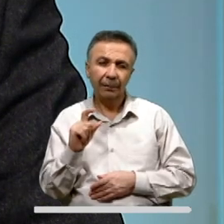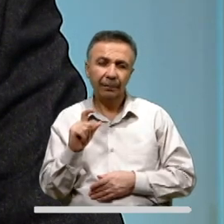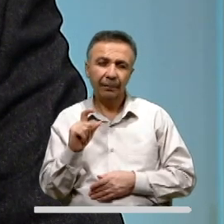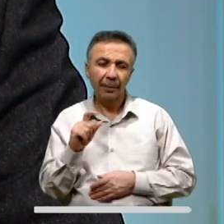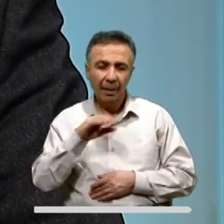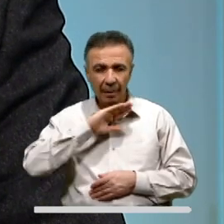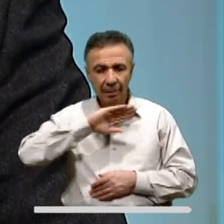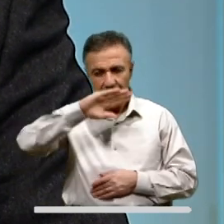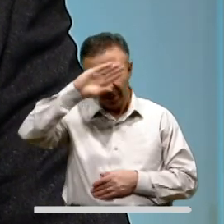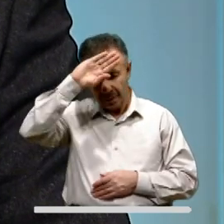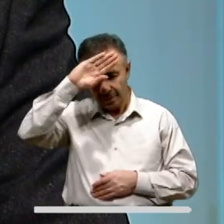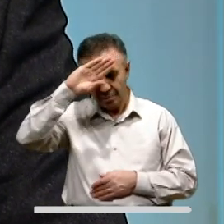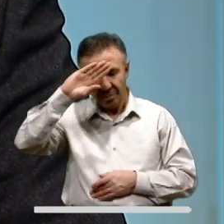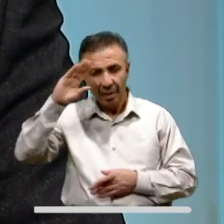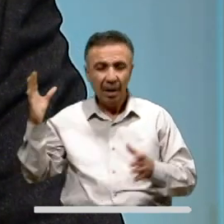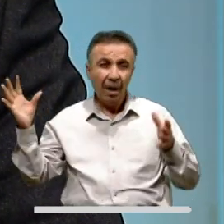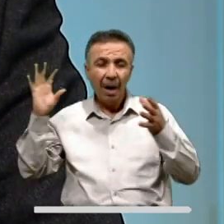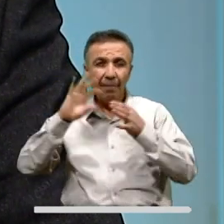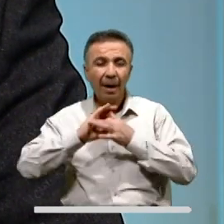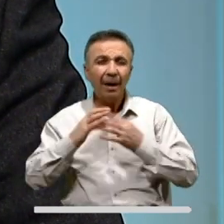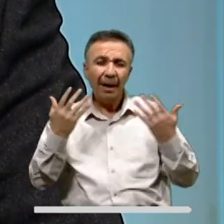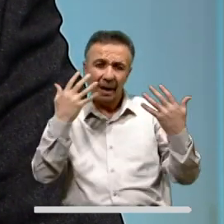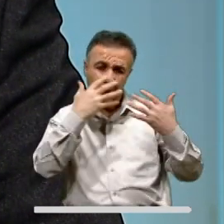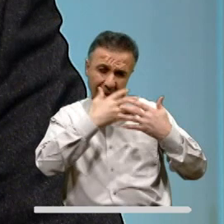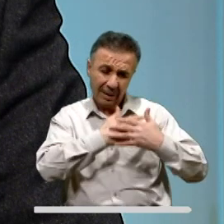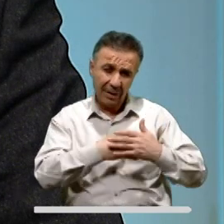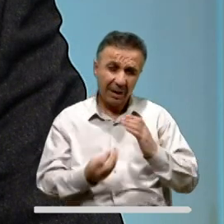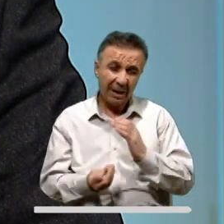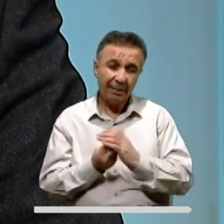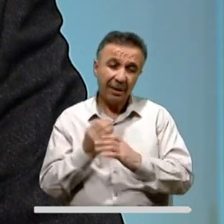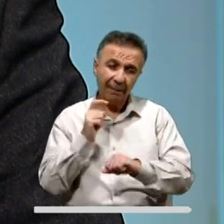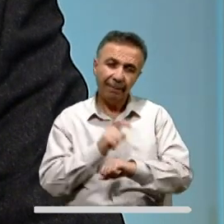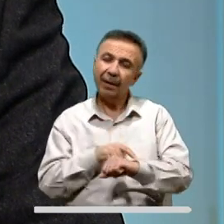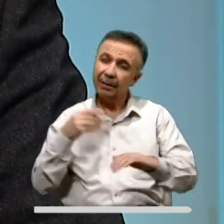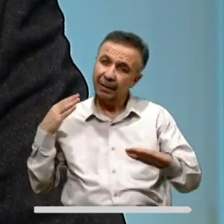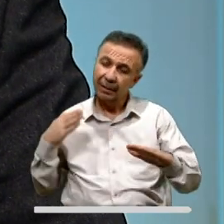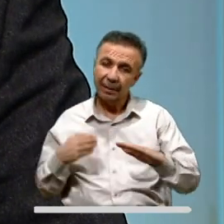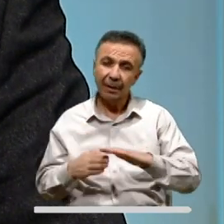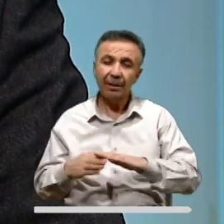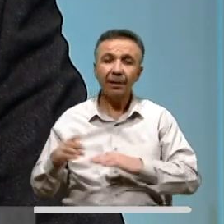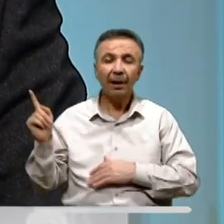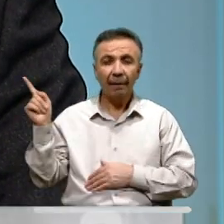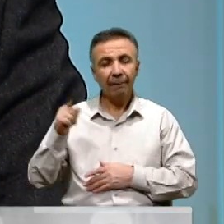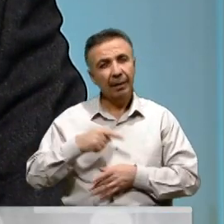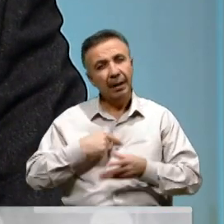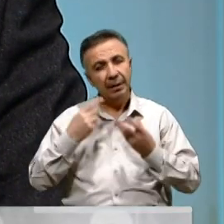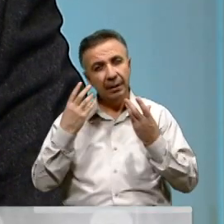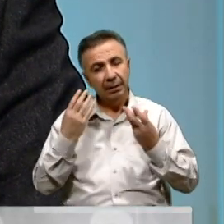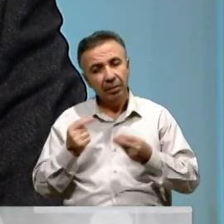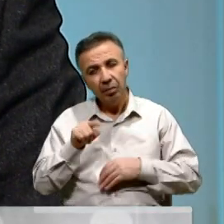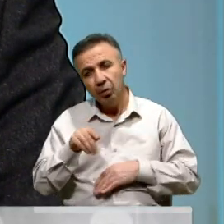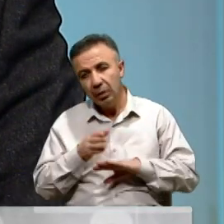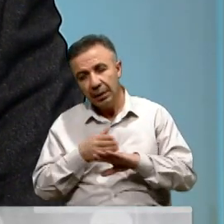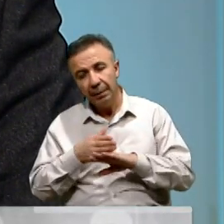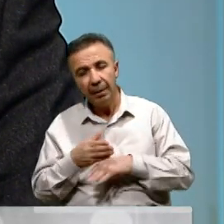bayrama bağlayan gece imsak vaktinin girişiyle vacip olur. Bundan dolayı